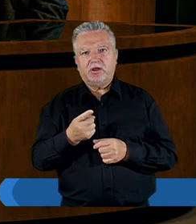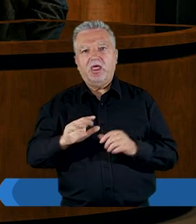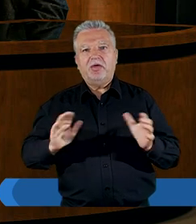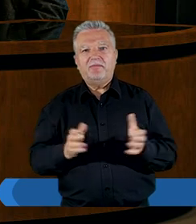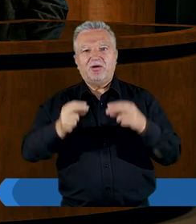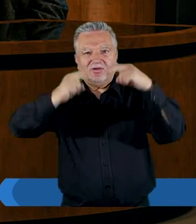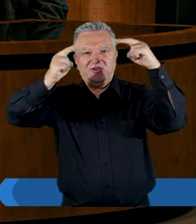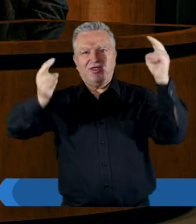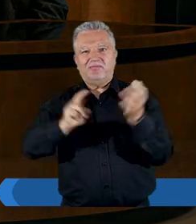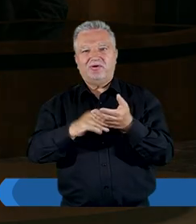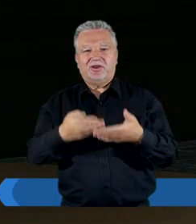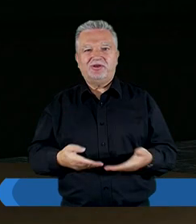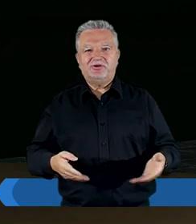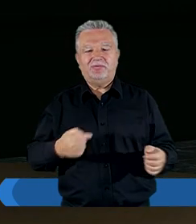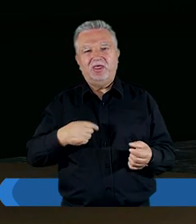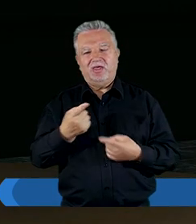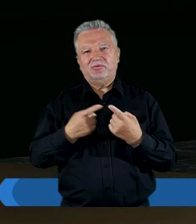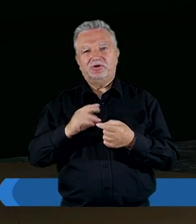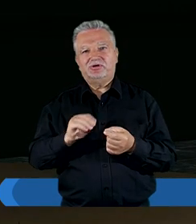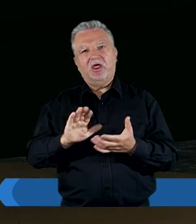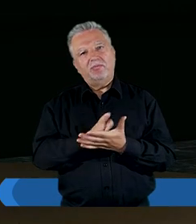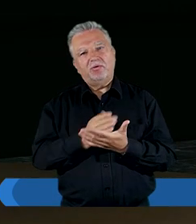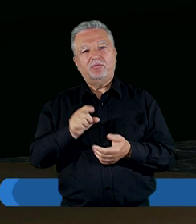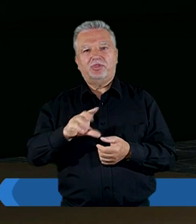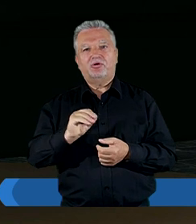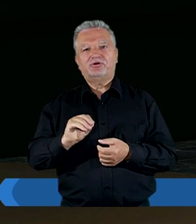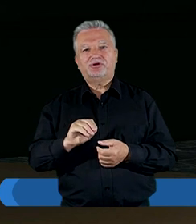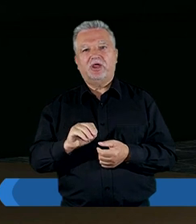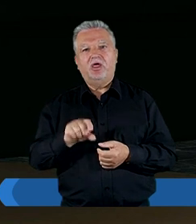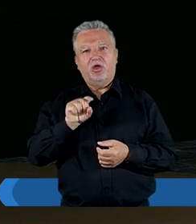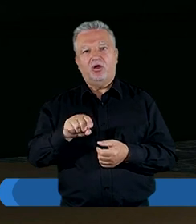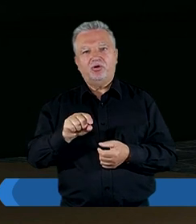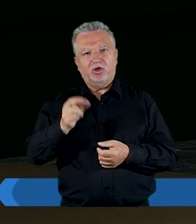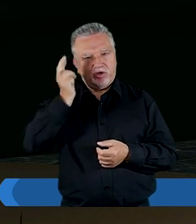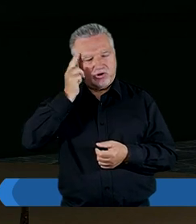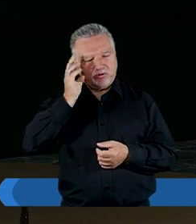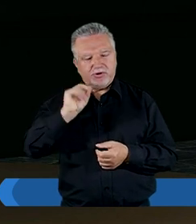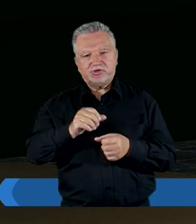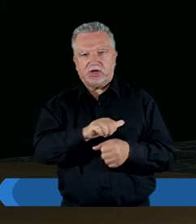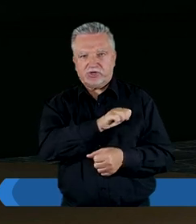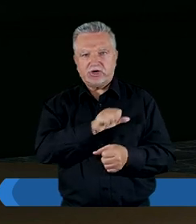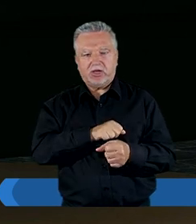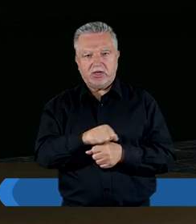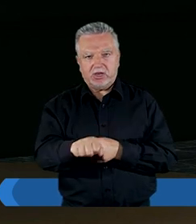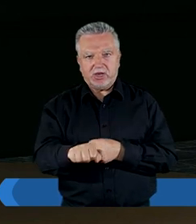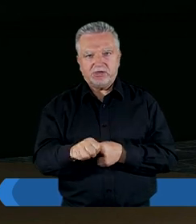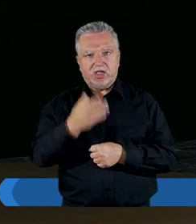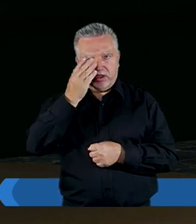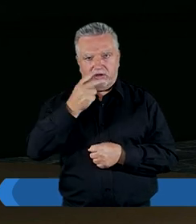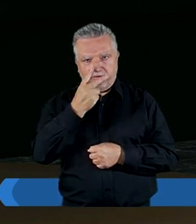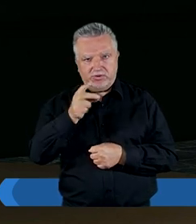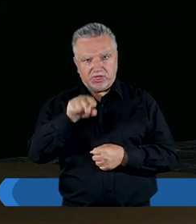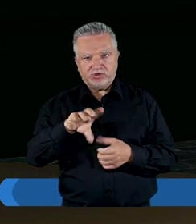małe niebo na ziemi. I ja myślę, że pomimo tego, że Job zdecydowanie zdawał sobie sprawę, że grzech istnieje, bo to widać w jego